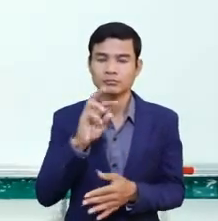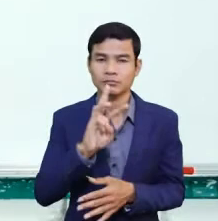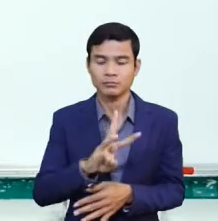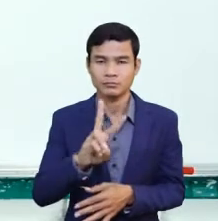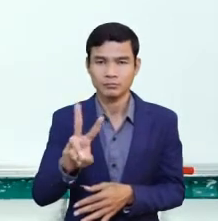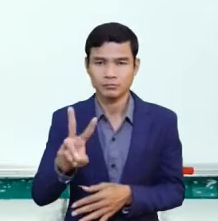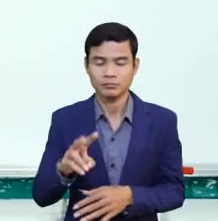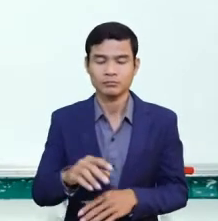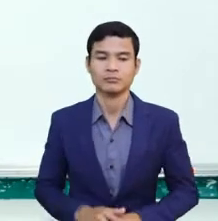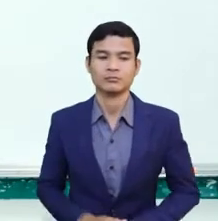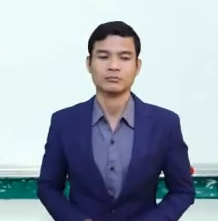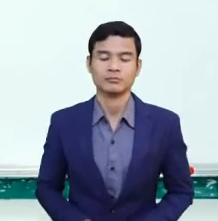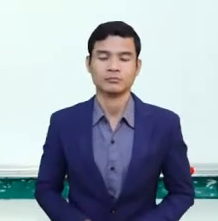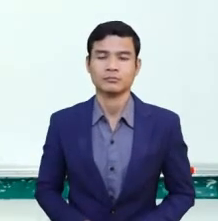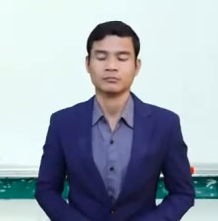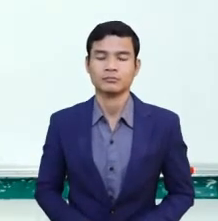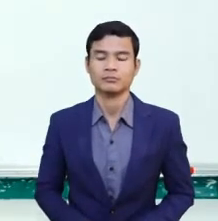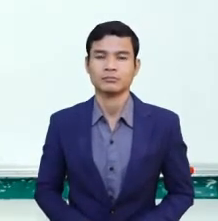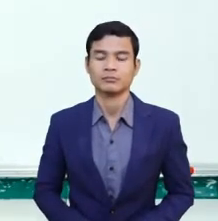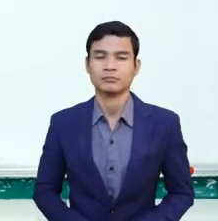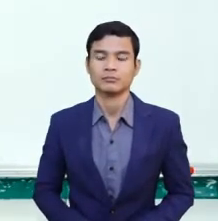con.